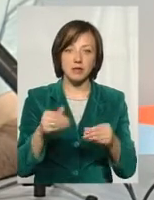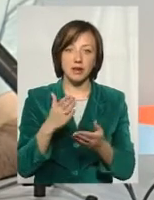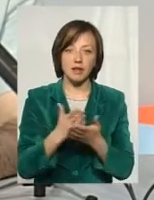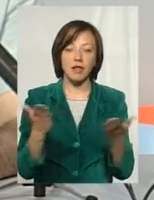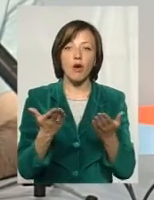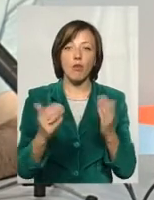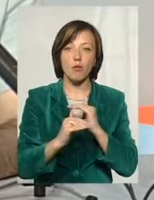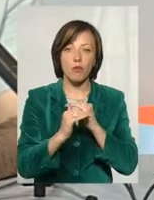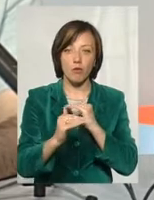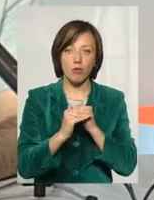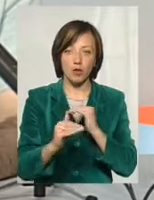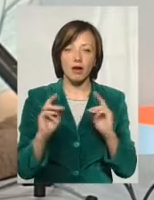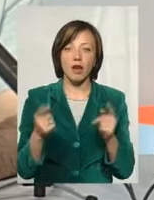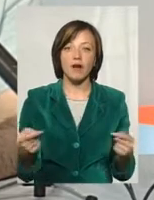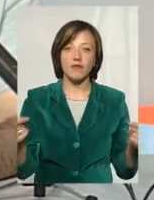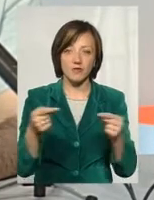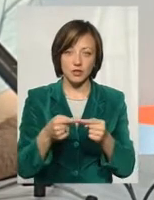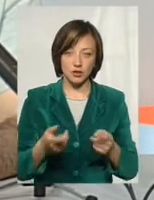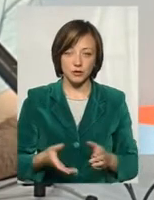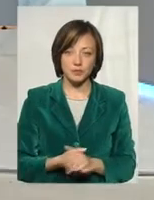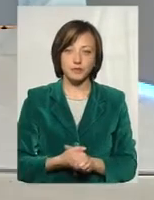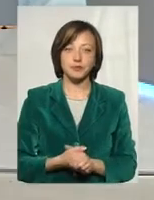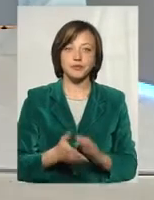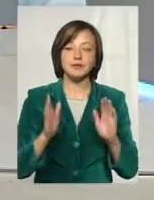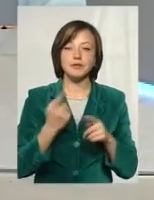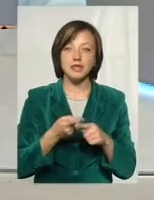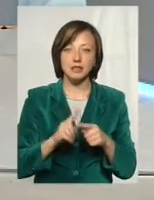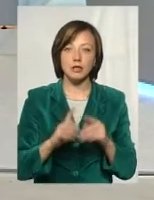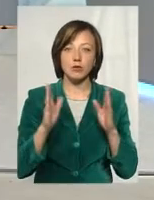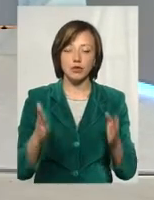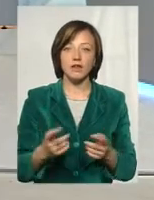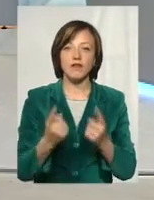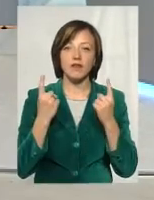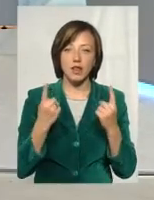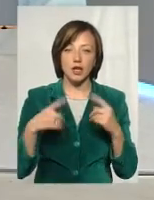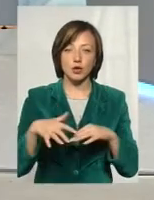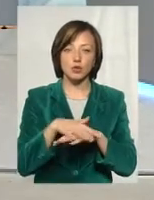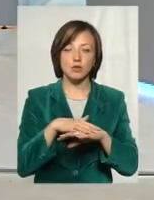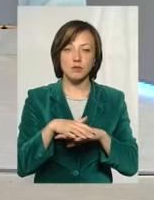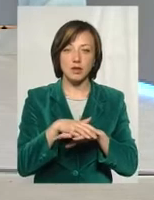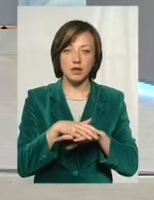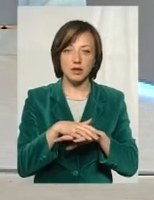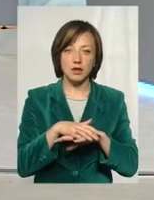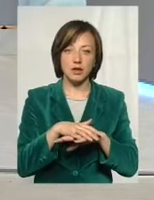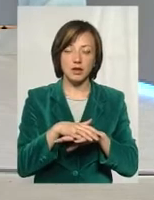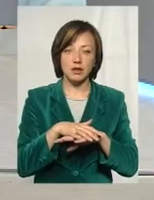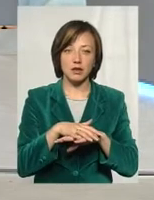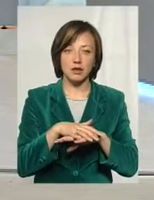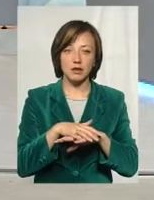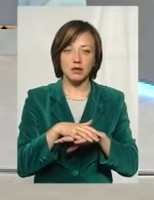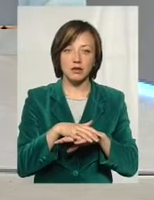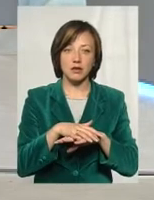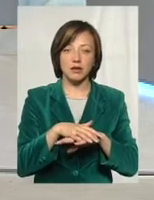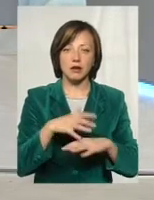полі, як її визначити. Тобто це буде великий суспільний в масштабному плані такий, знаєте,